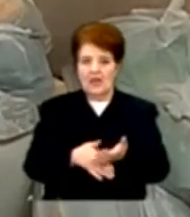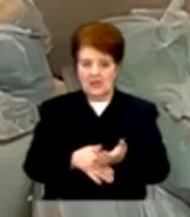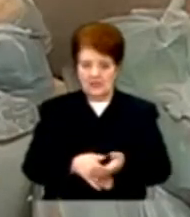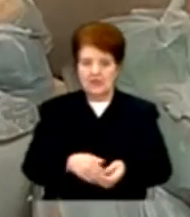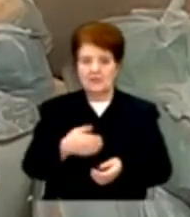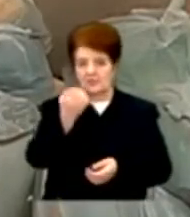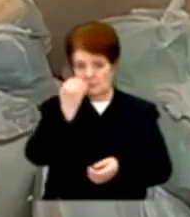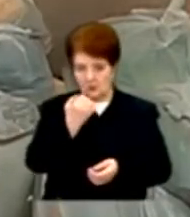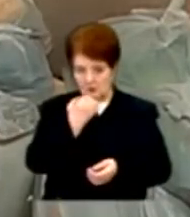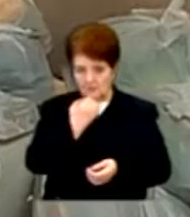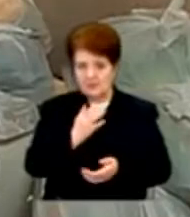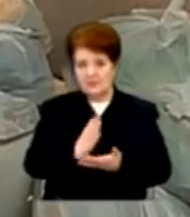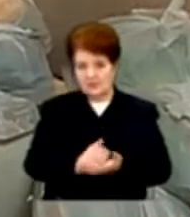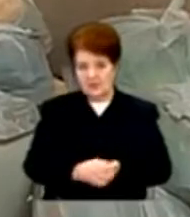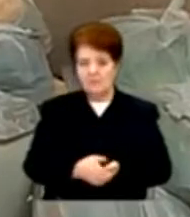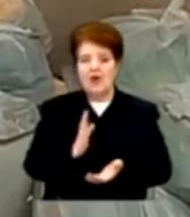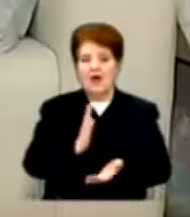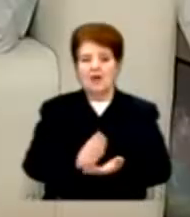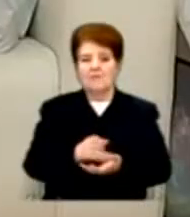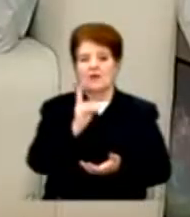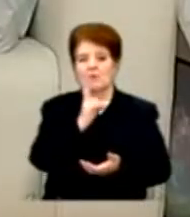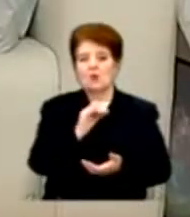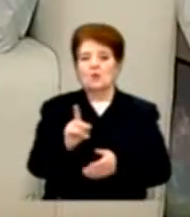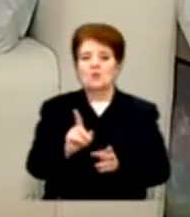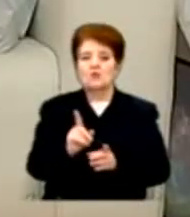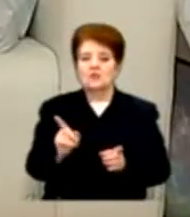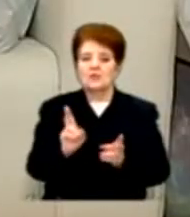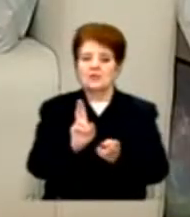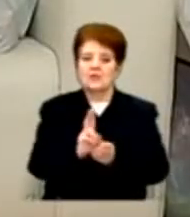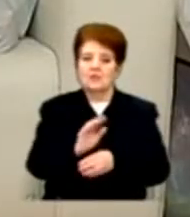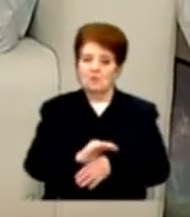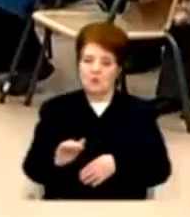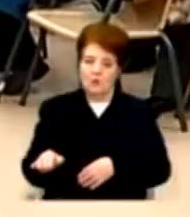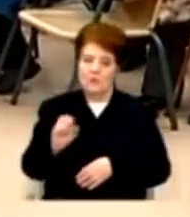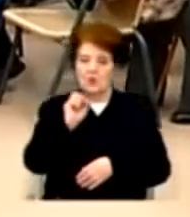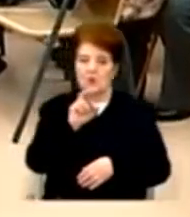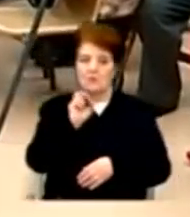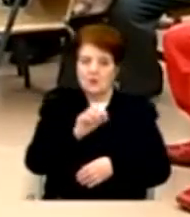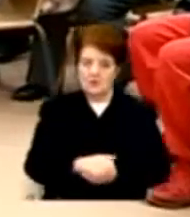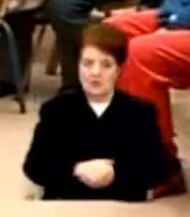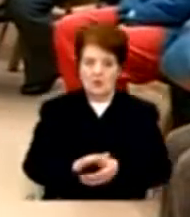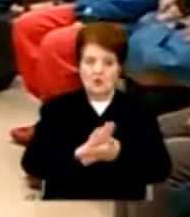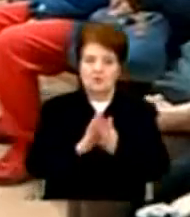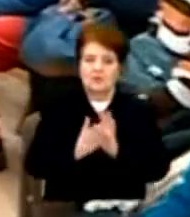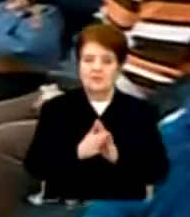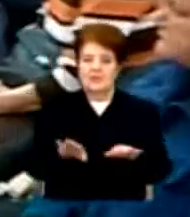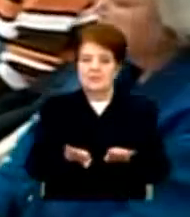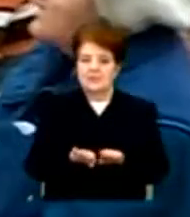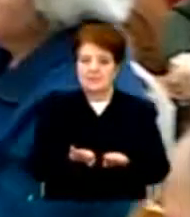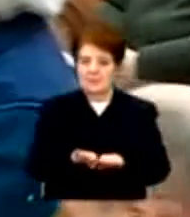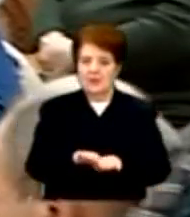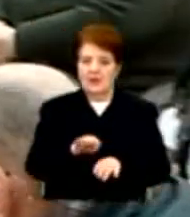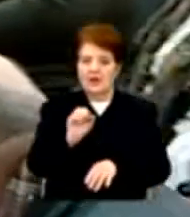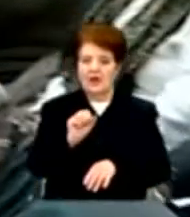foarte mulțumiți și avem și întâlni un copil, un nepoțel. Într-o situație similară se află și